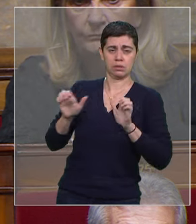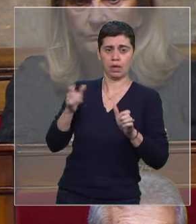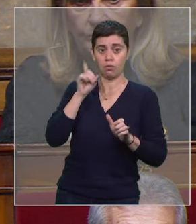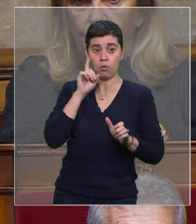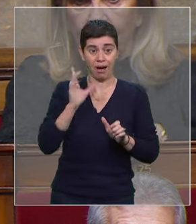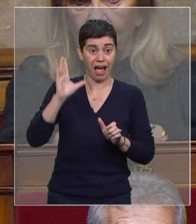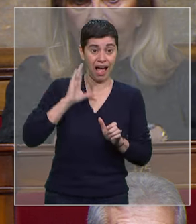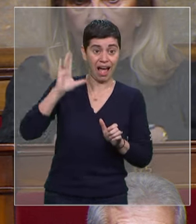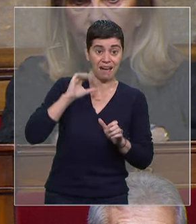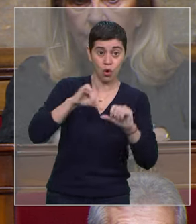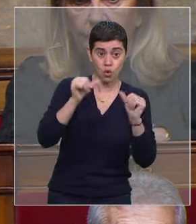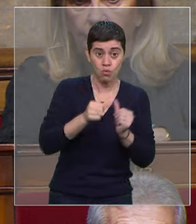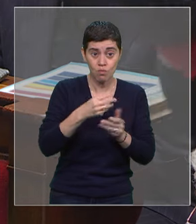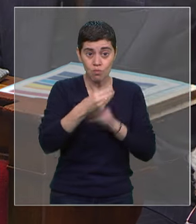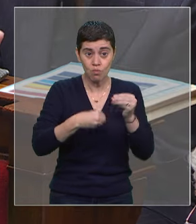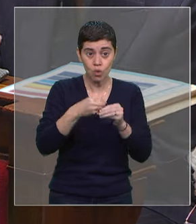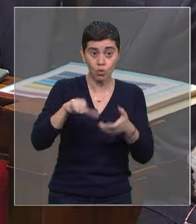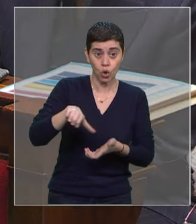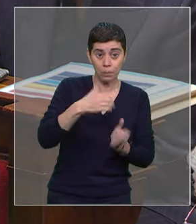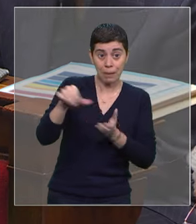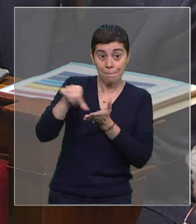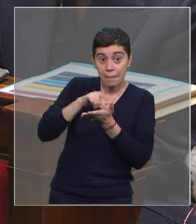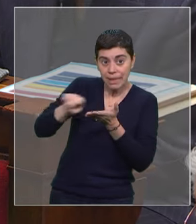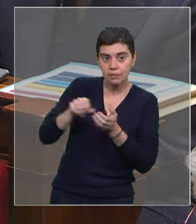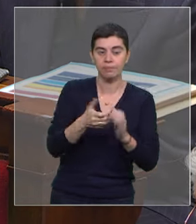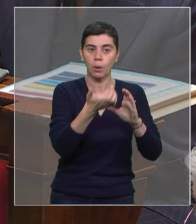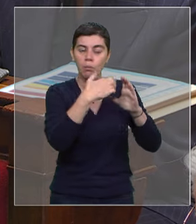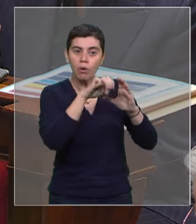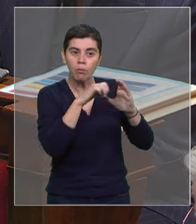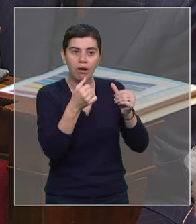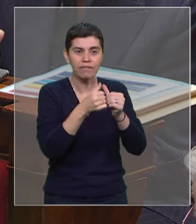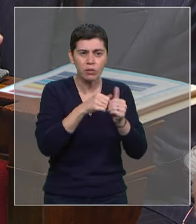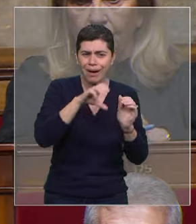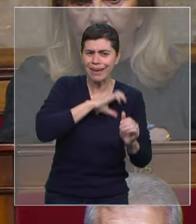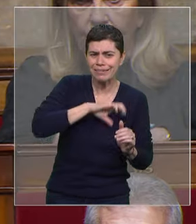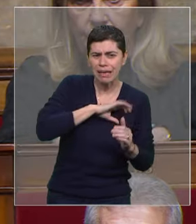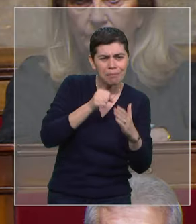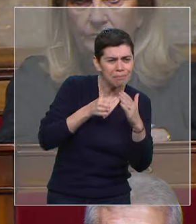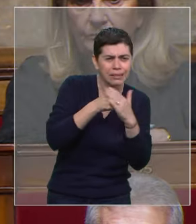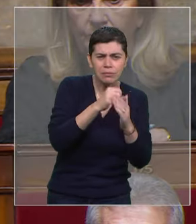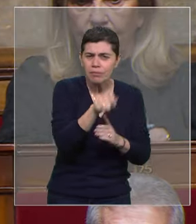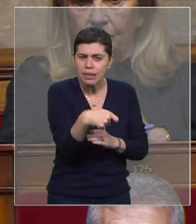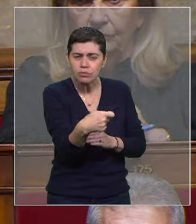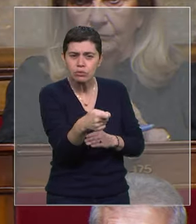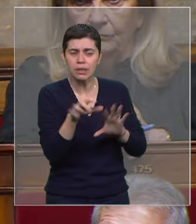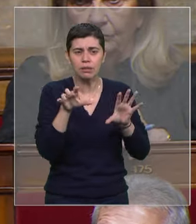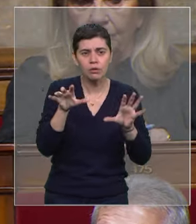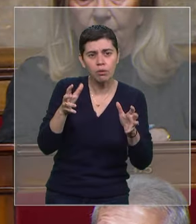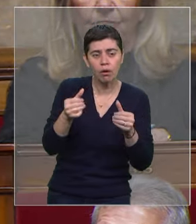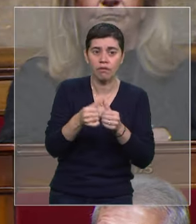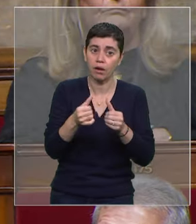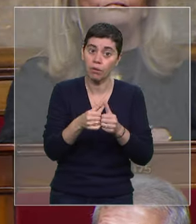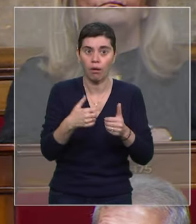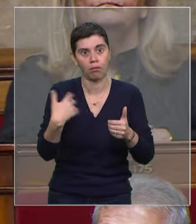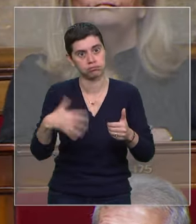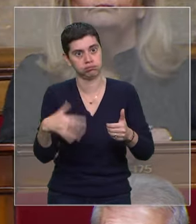des prestations de la Coupe du Monde de rugby. Pôle emploi fait de son mieux, bien entendu, mais en poussant parfois le bouchon très